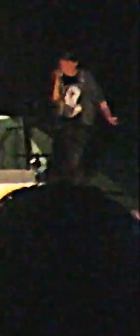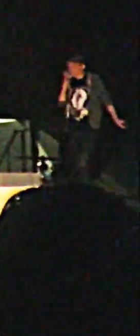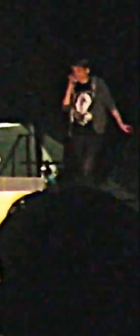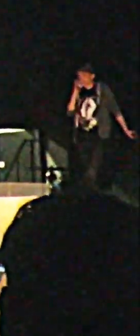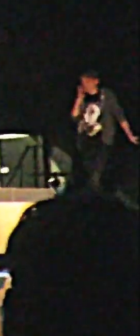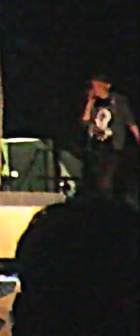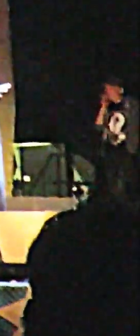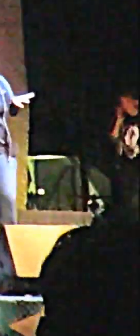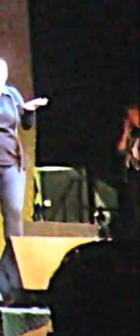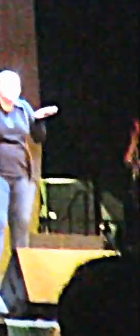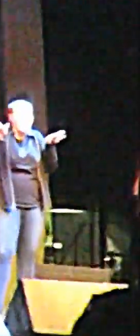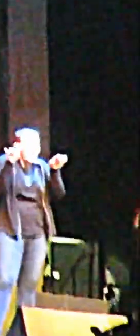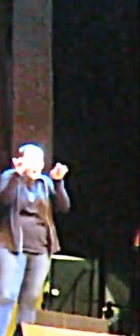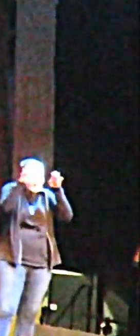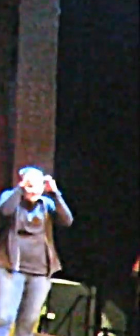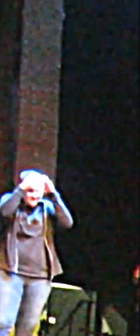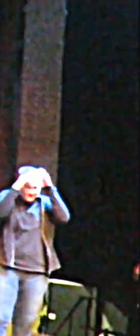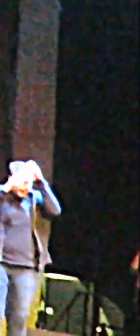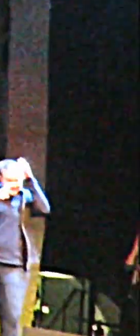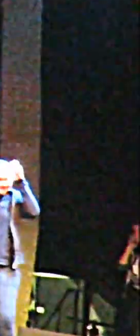Barbi-Lock is crying.